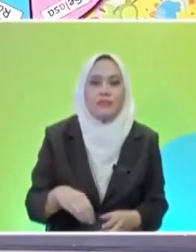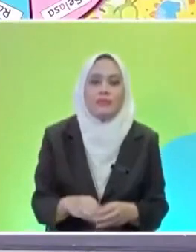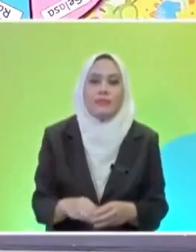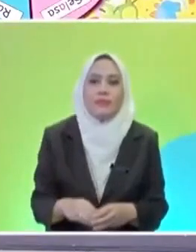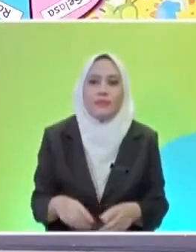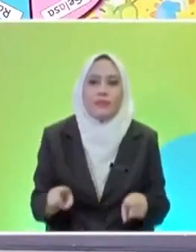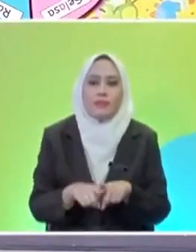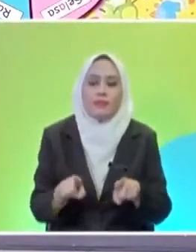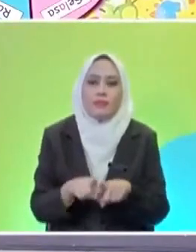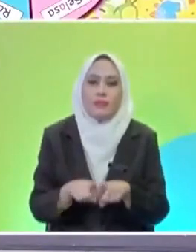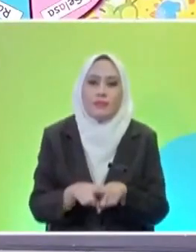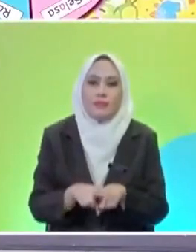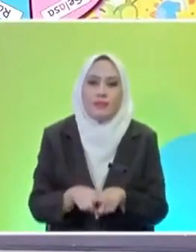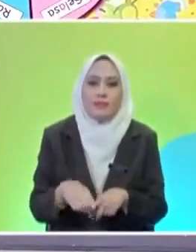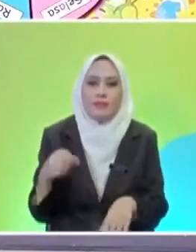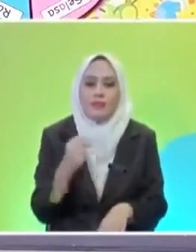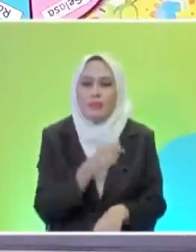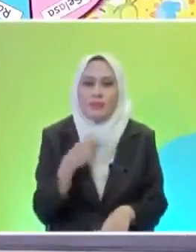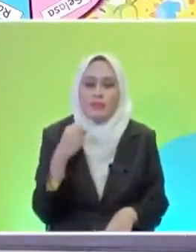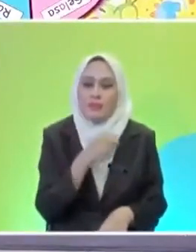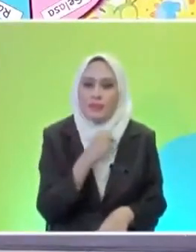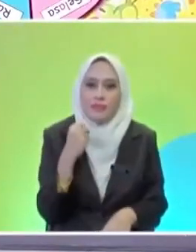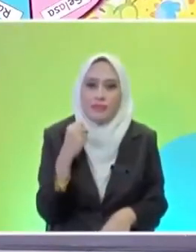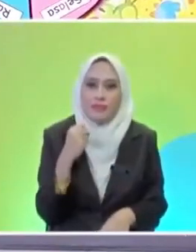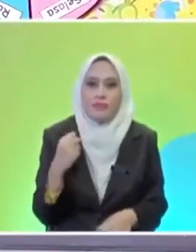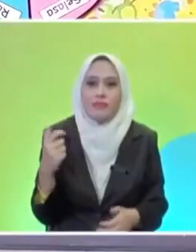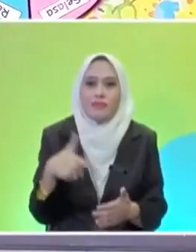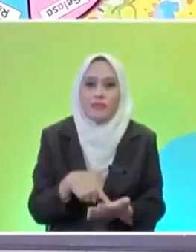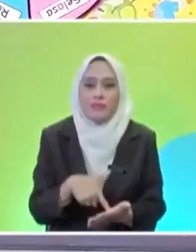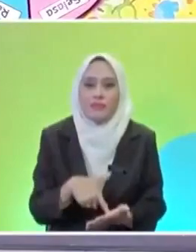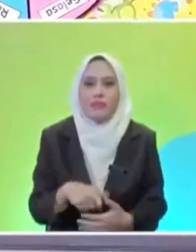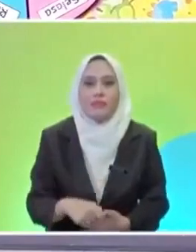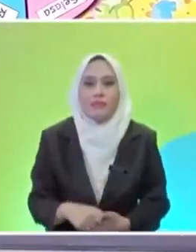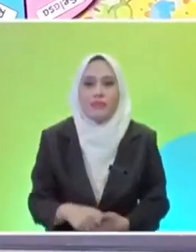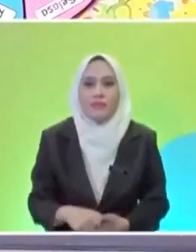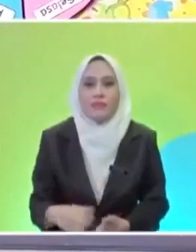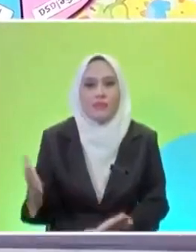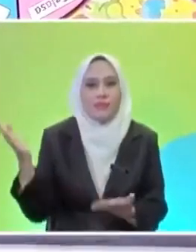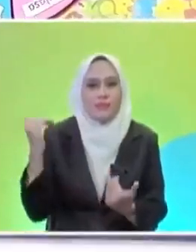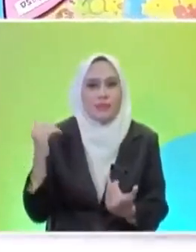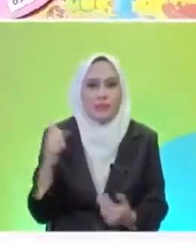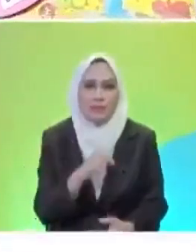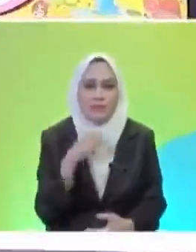Ya, lagu betul. Hari dalam seminggu. Ya. Nama saya Hanif Sean dan insyaAllah kita akan jumpa lagi. Jom nyanyi sama-sama.